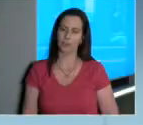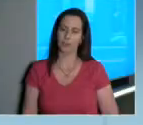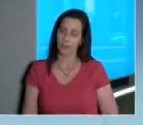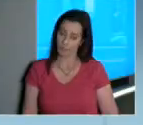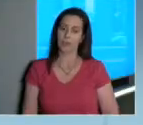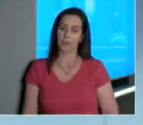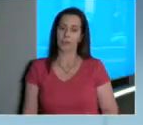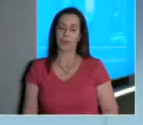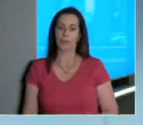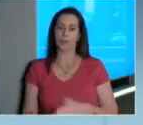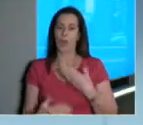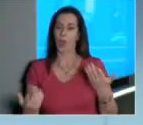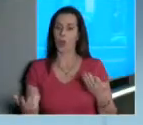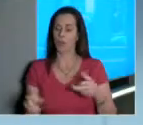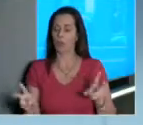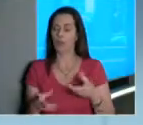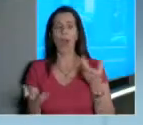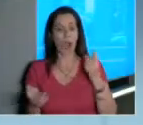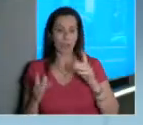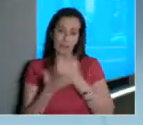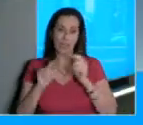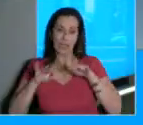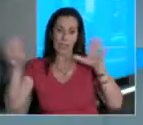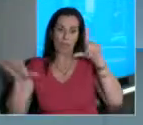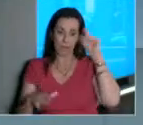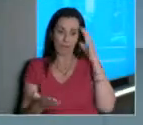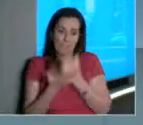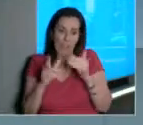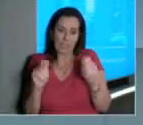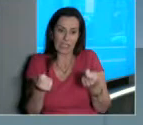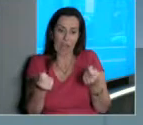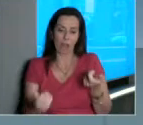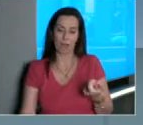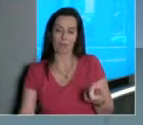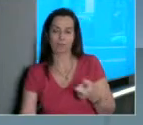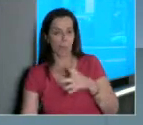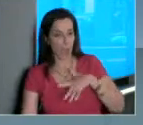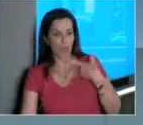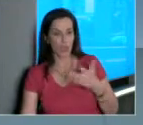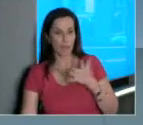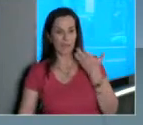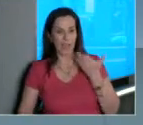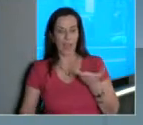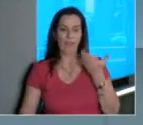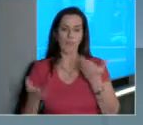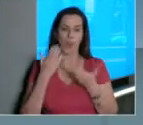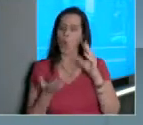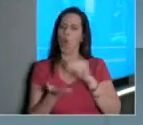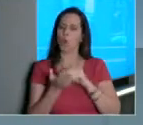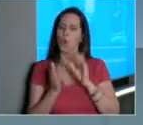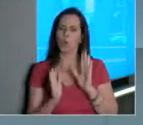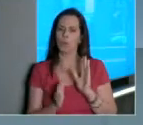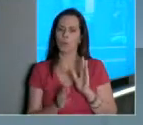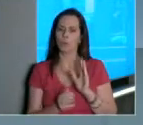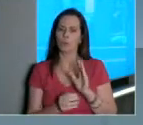כן. לא ניתן לסגור, לא ניתן לסגור. בכל מקרה נסגר עכשיו שדה דוב. כבר מרגישים את השינוי בעיר, או שזה עדיין מוקדם